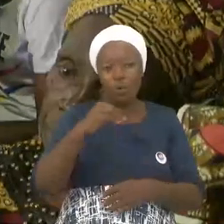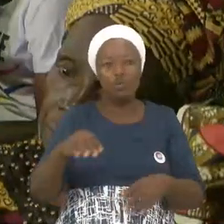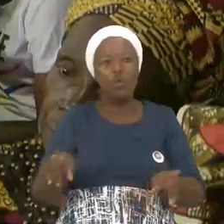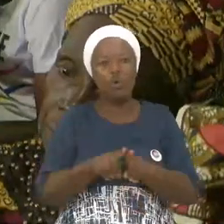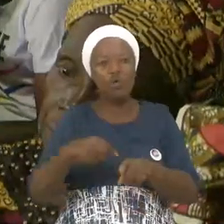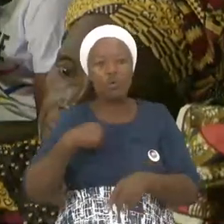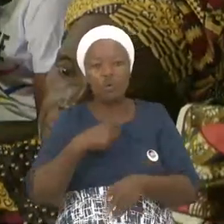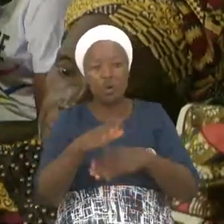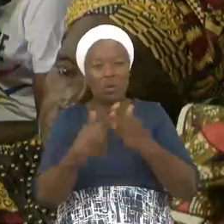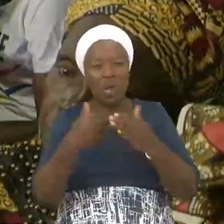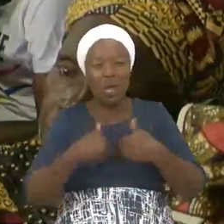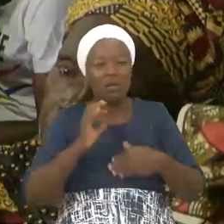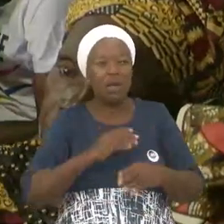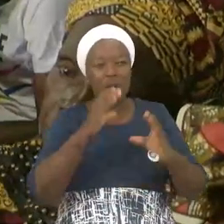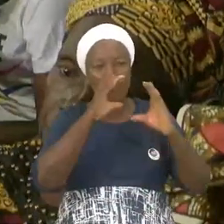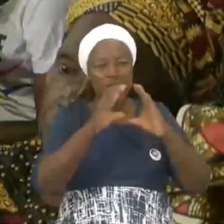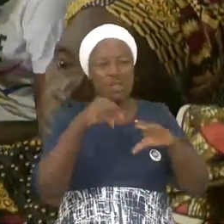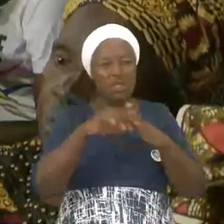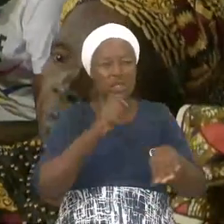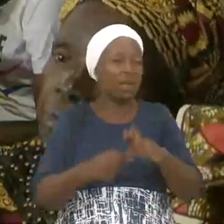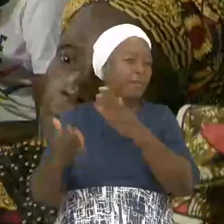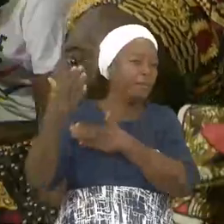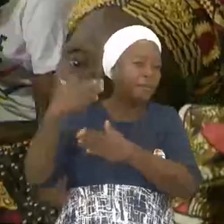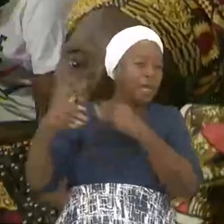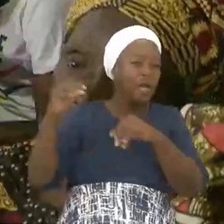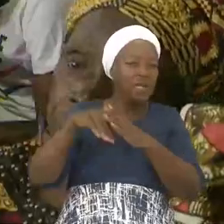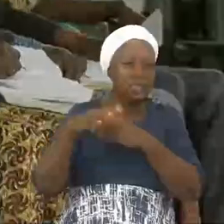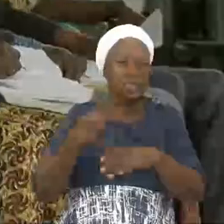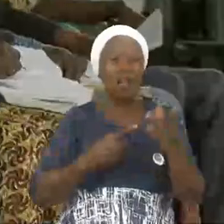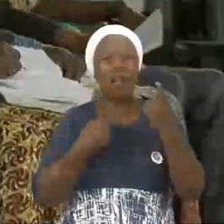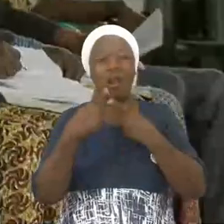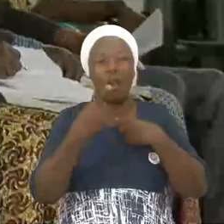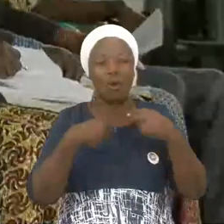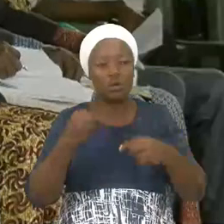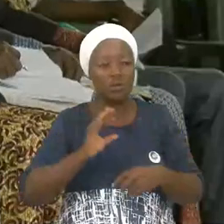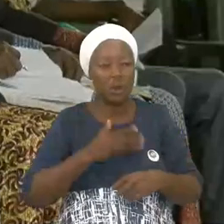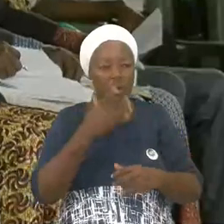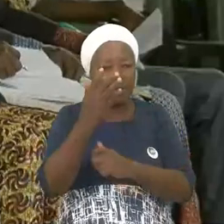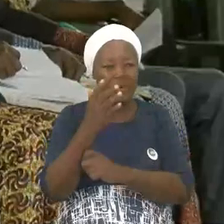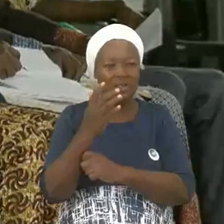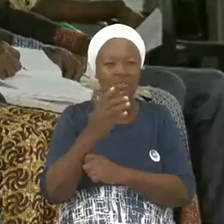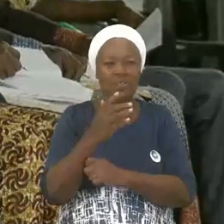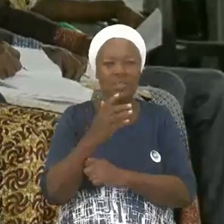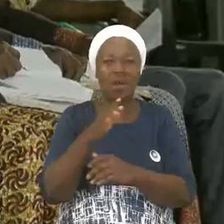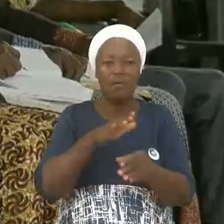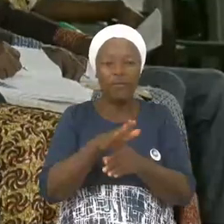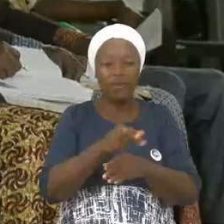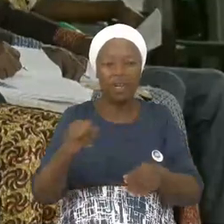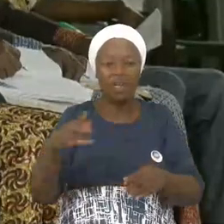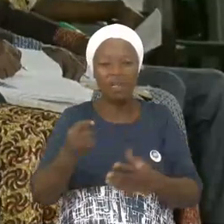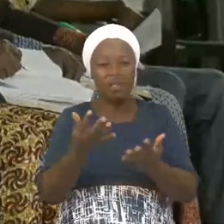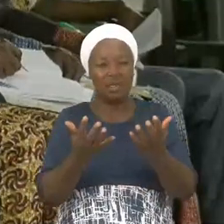Verset 3. Nous tous aussi, nous étions de leur nombre. Et nous vivions autrefois selon